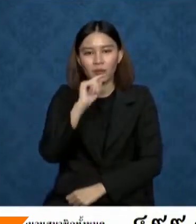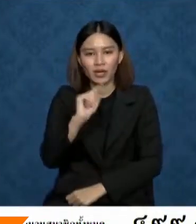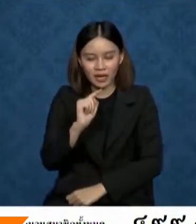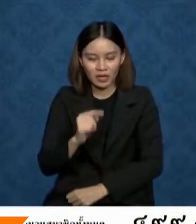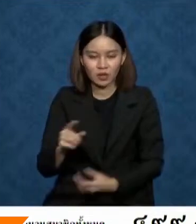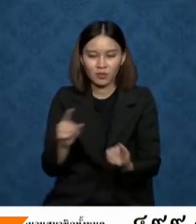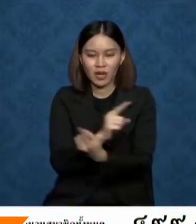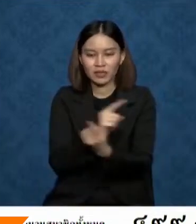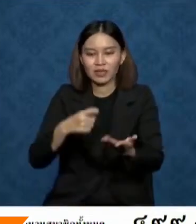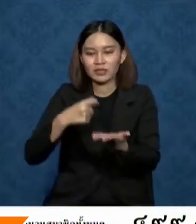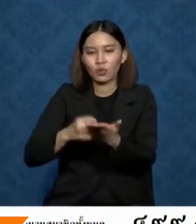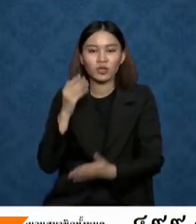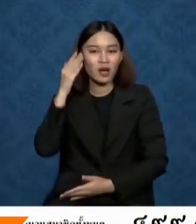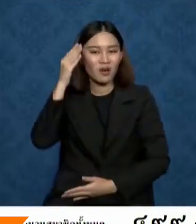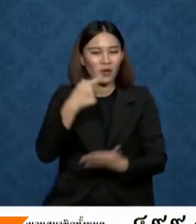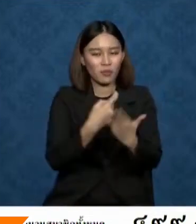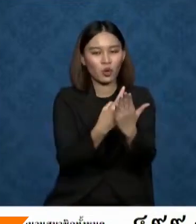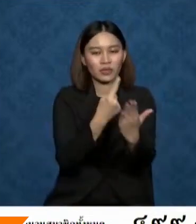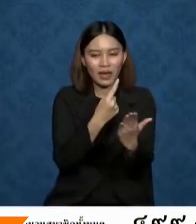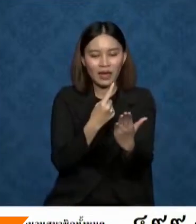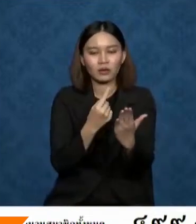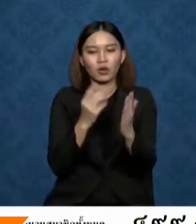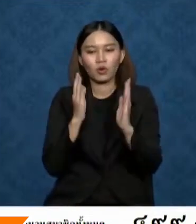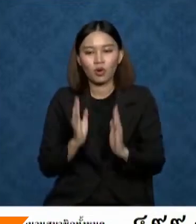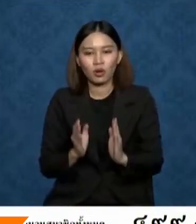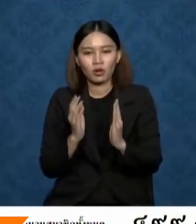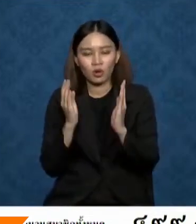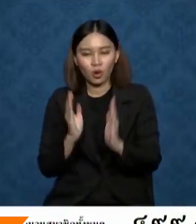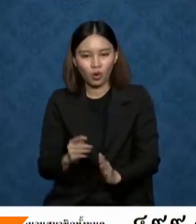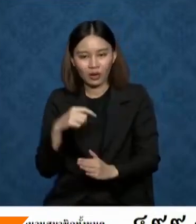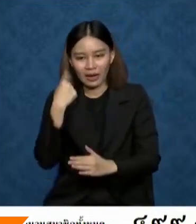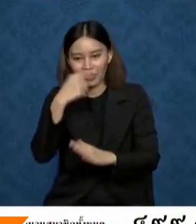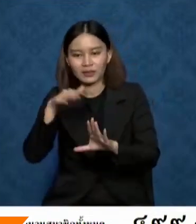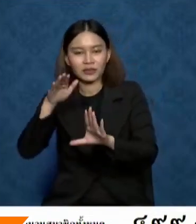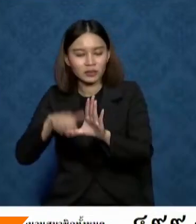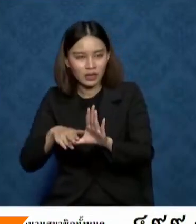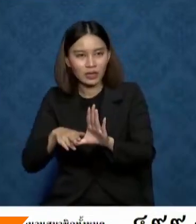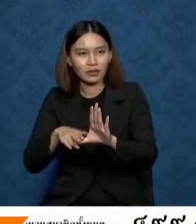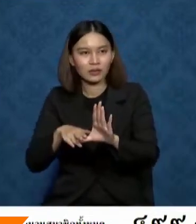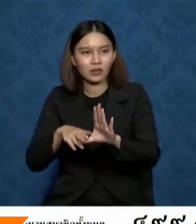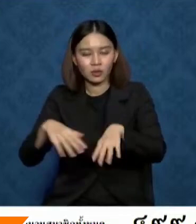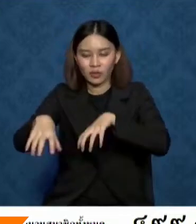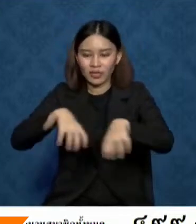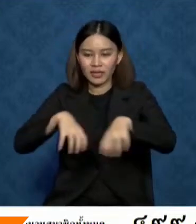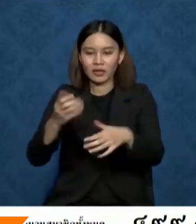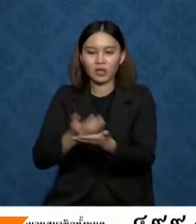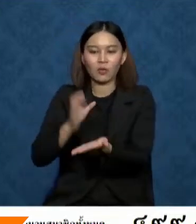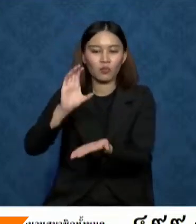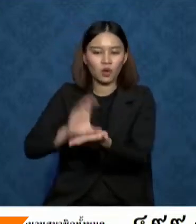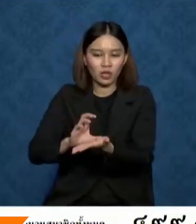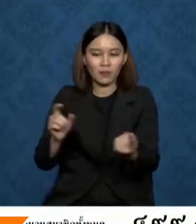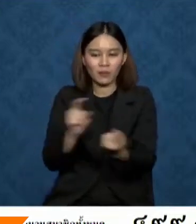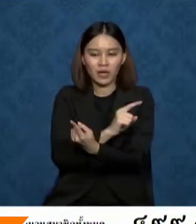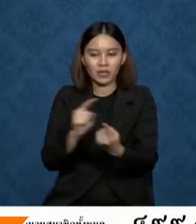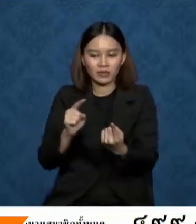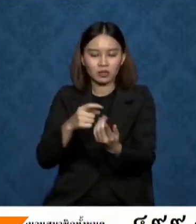ฑขอ